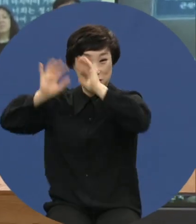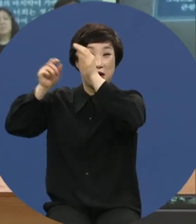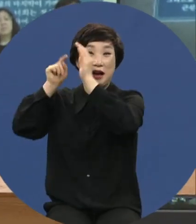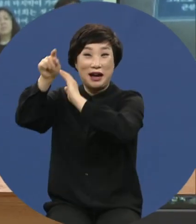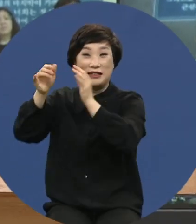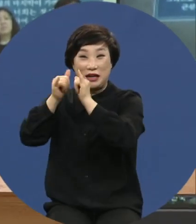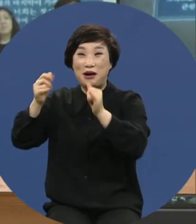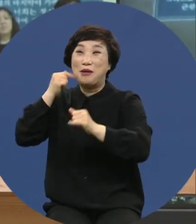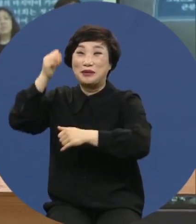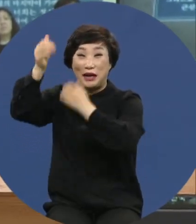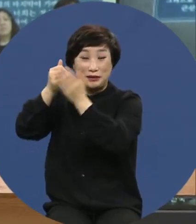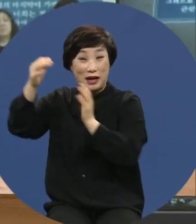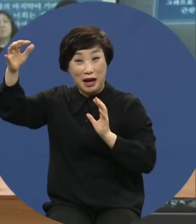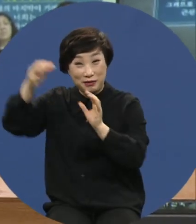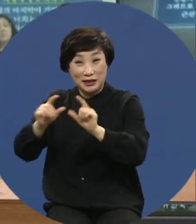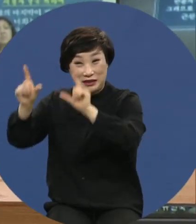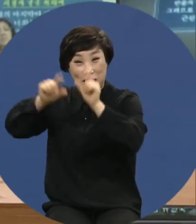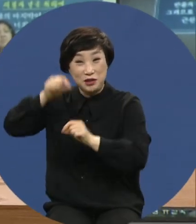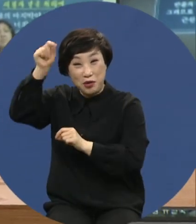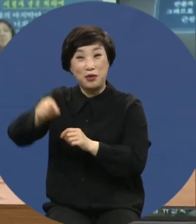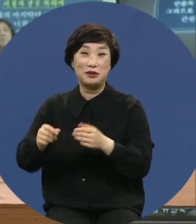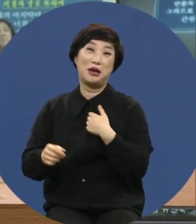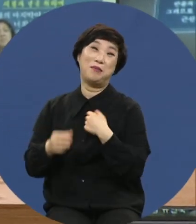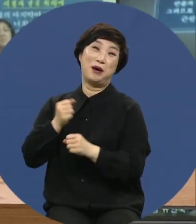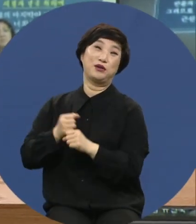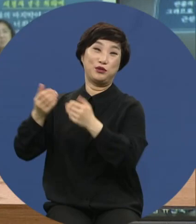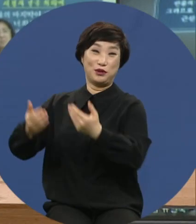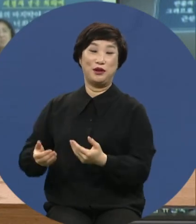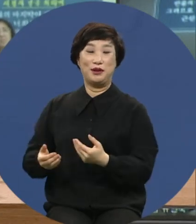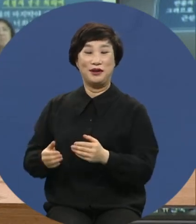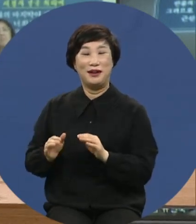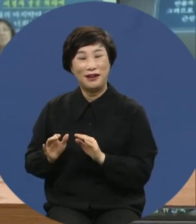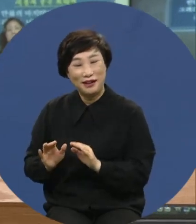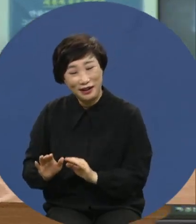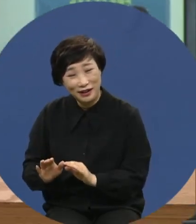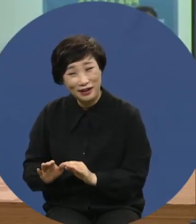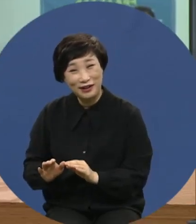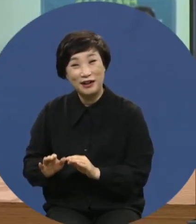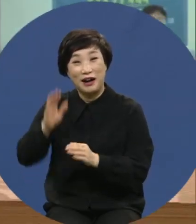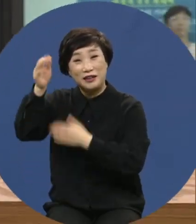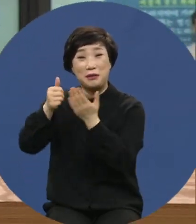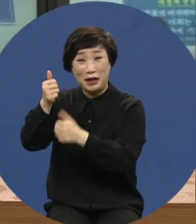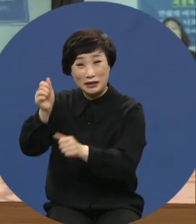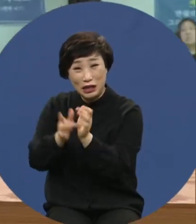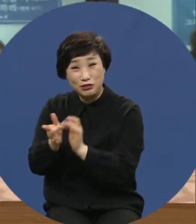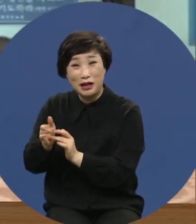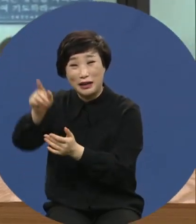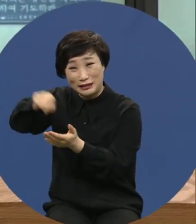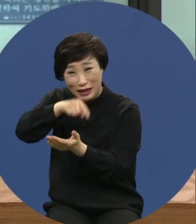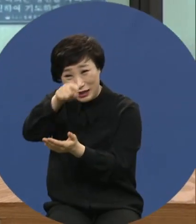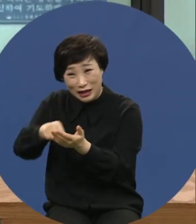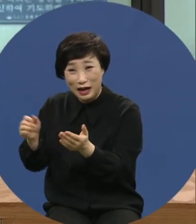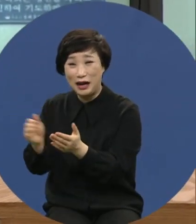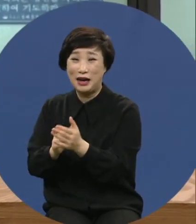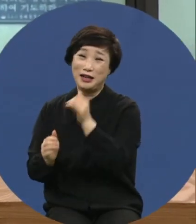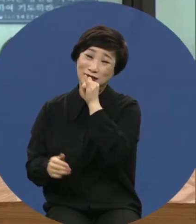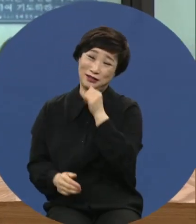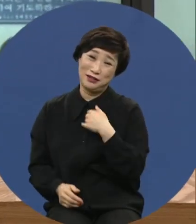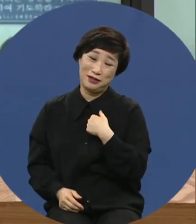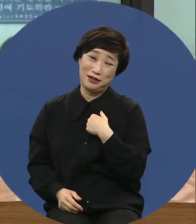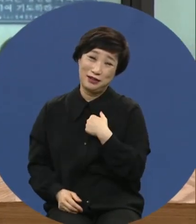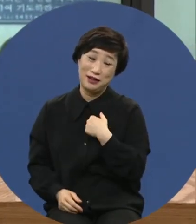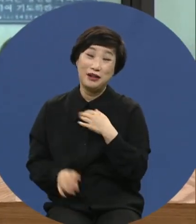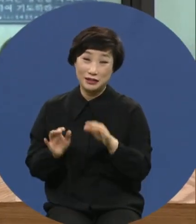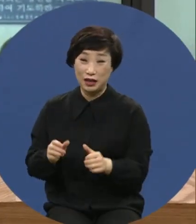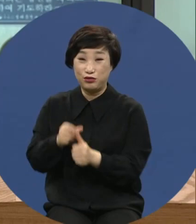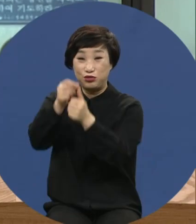천국에서 아버지와 함께 영원히 살 자로 만드셨으니 그가 그만큼 대가를 지불했다 이 말입니다.